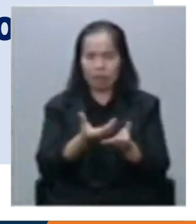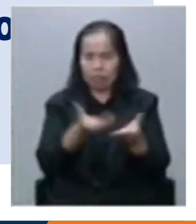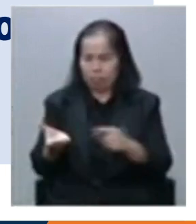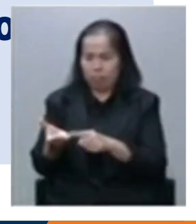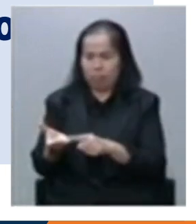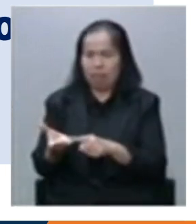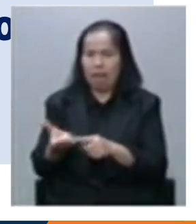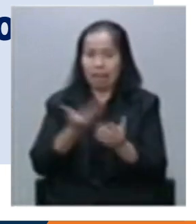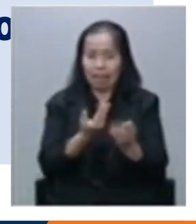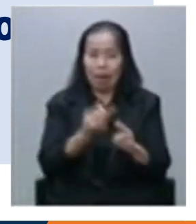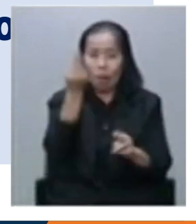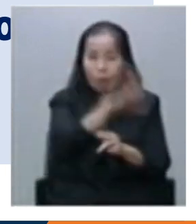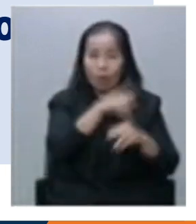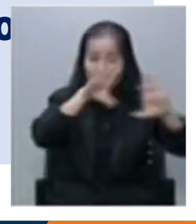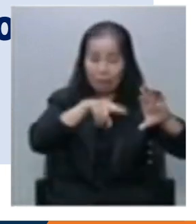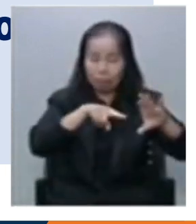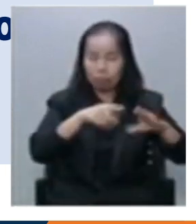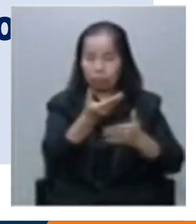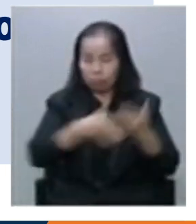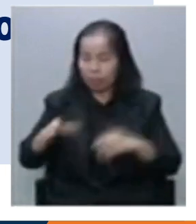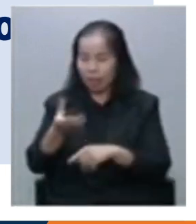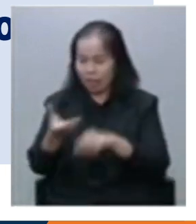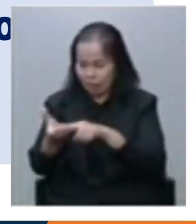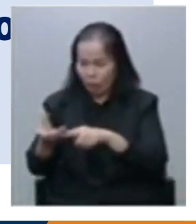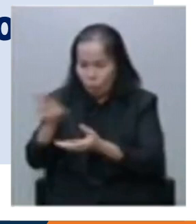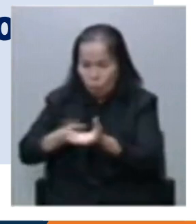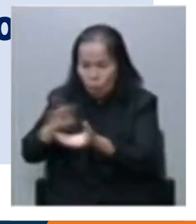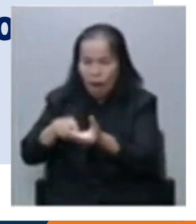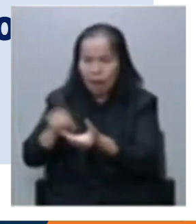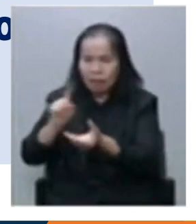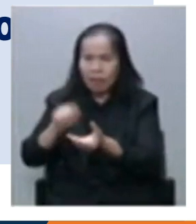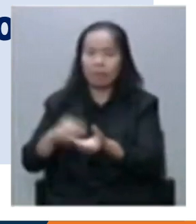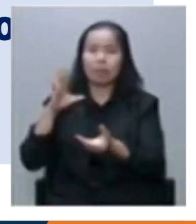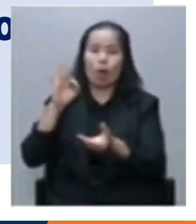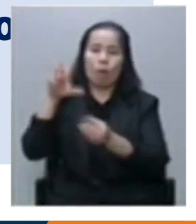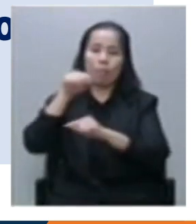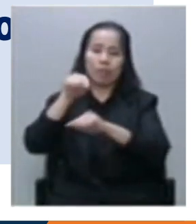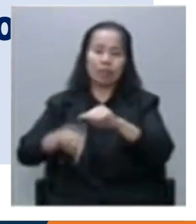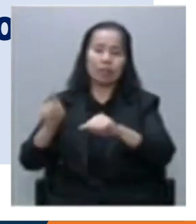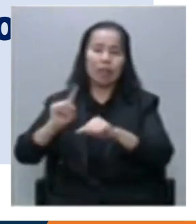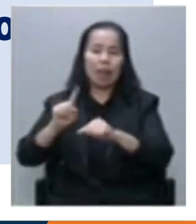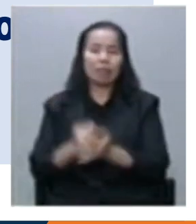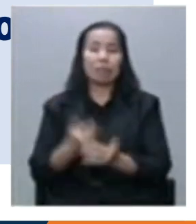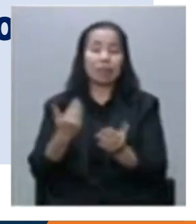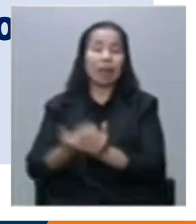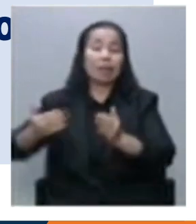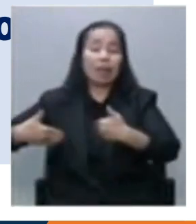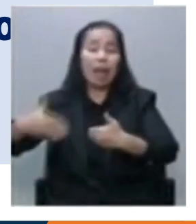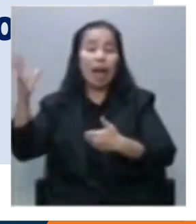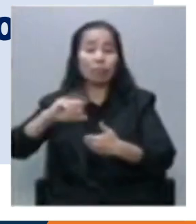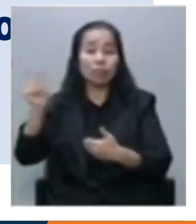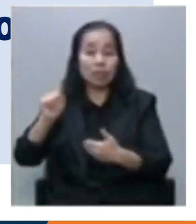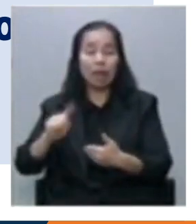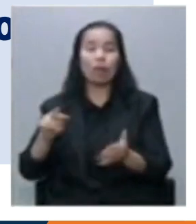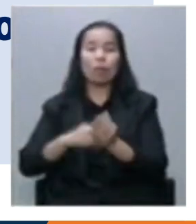13,000 ขออภัยครับในปี61นะครับ 12,000 กว่าล้านบาทเนี้ย 95% เนี่ยนะครับเป็นรายได้ที่มาจาก